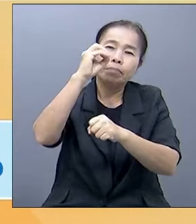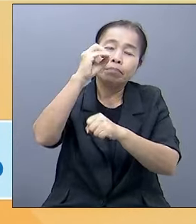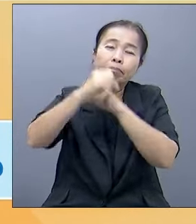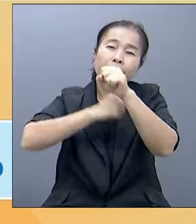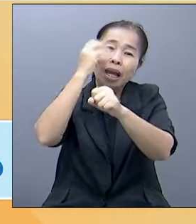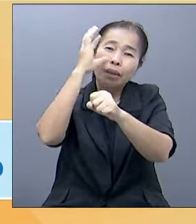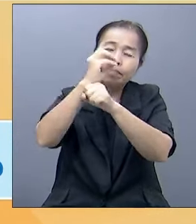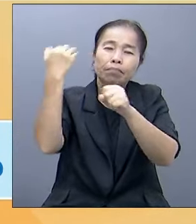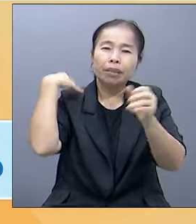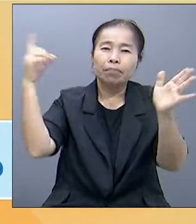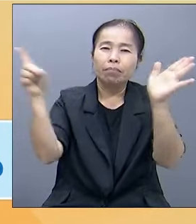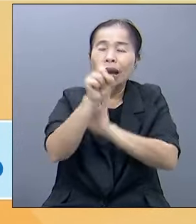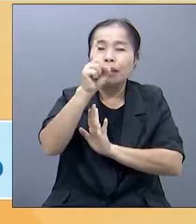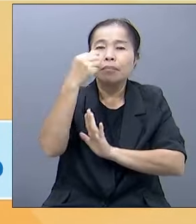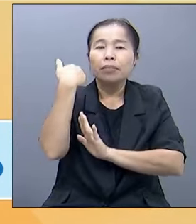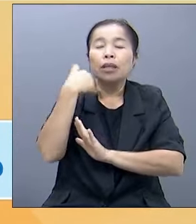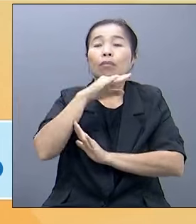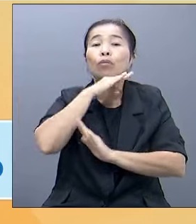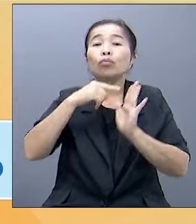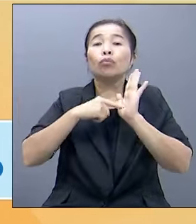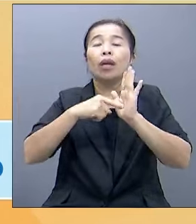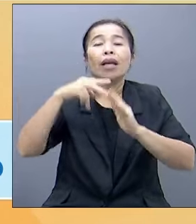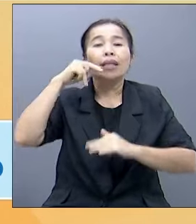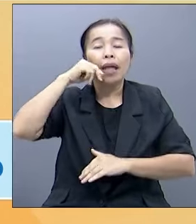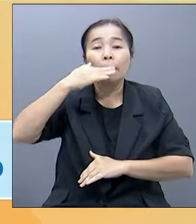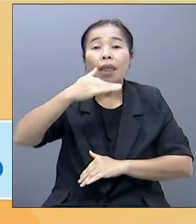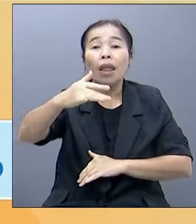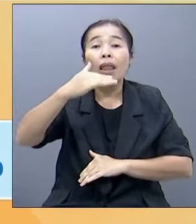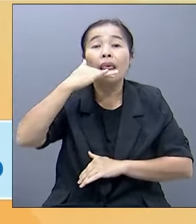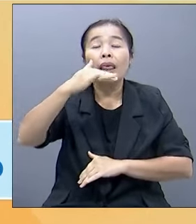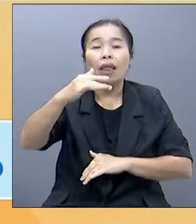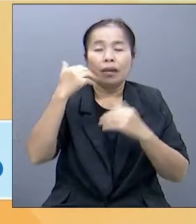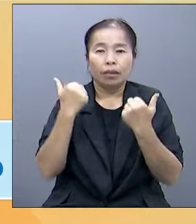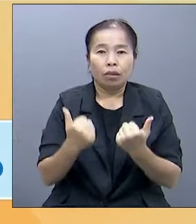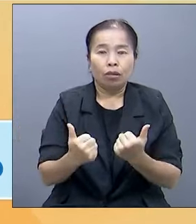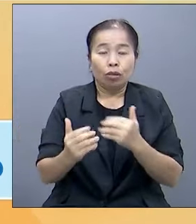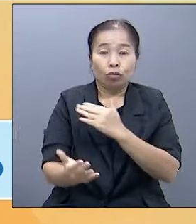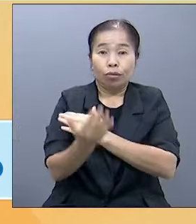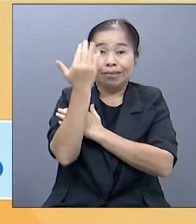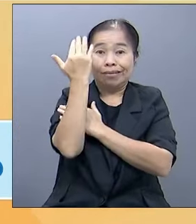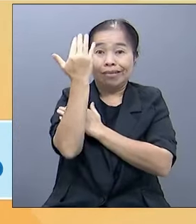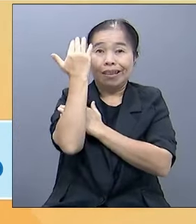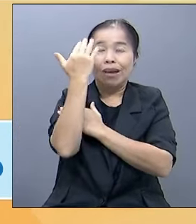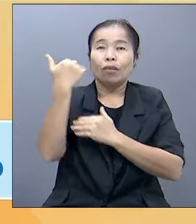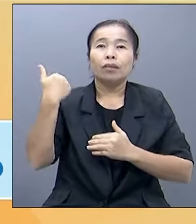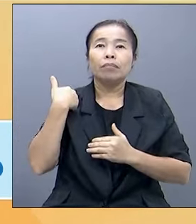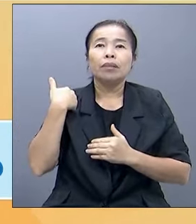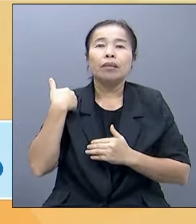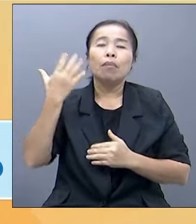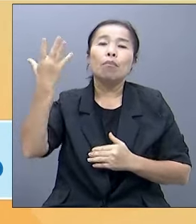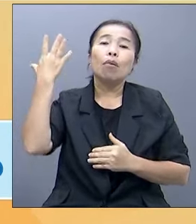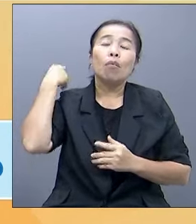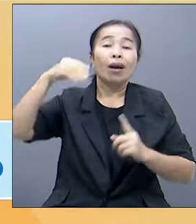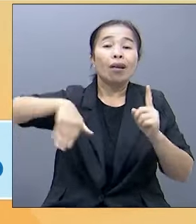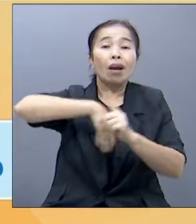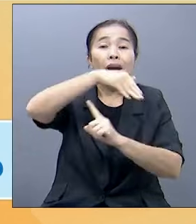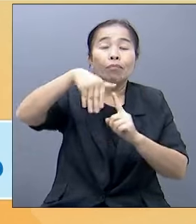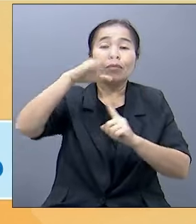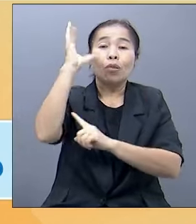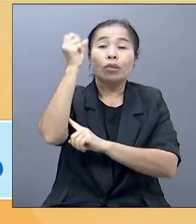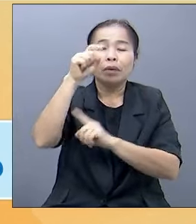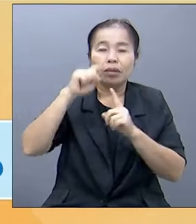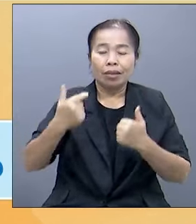อย่างอุณหภูมิน้ำทะเลเนี่ยคุณผู้ชมล่าสุดเนี่ยอย่างตอนเช้าๆเมื่อวานนี้วันเอิร์ธเดย์ใช่ไหมน้องปรีดปรากฏว่าอุณหภูมิน้ำทะเ